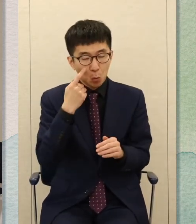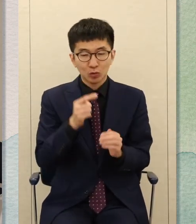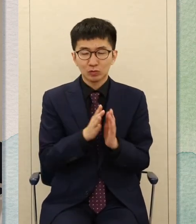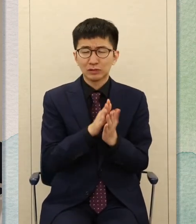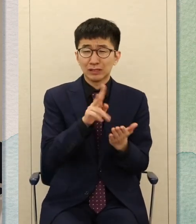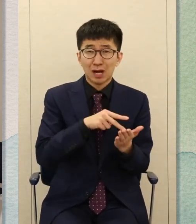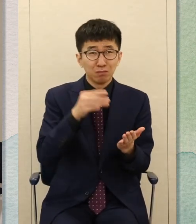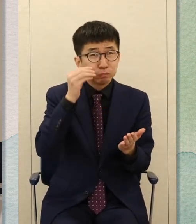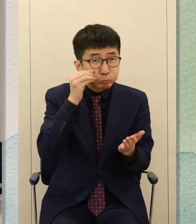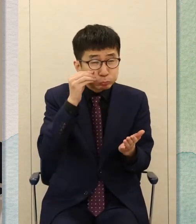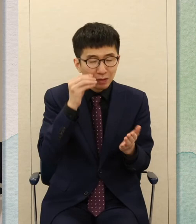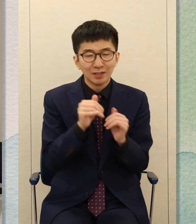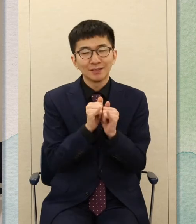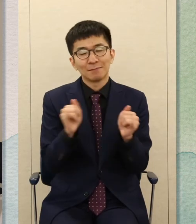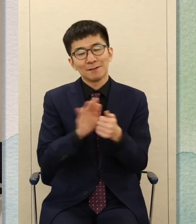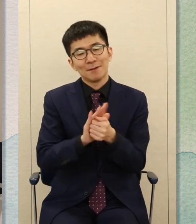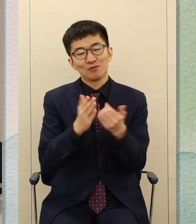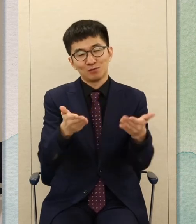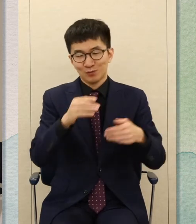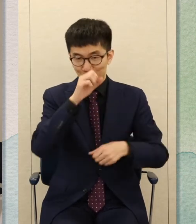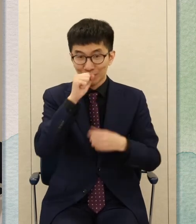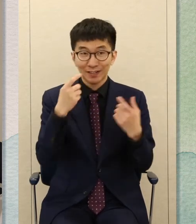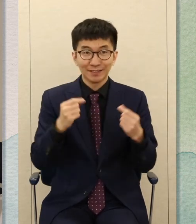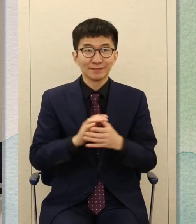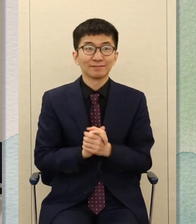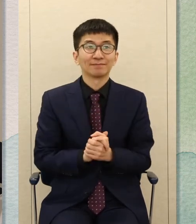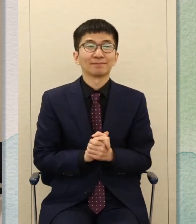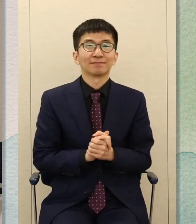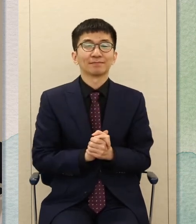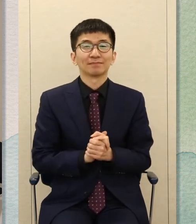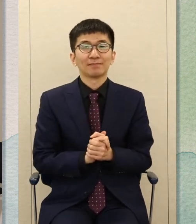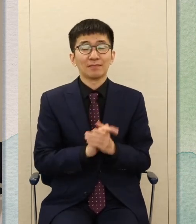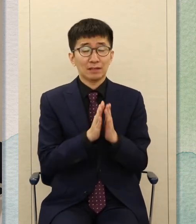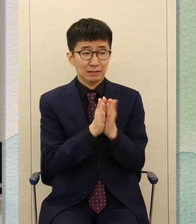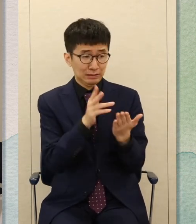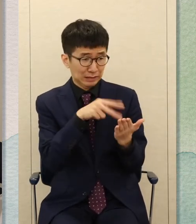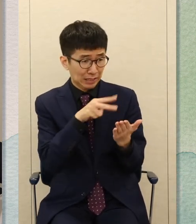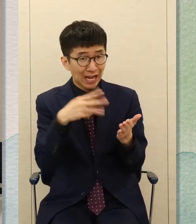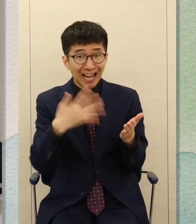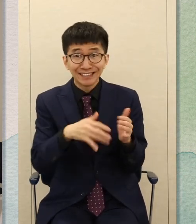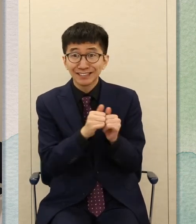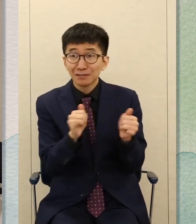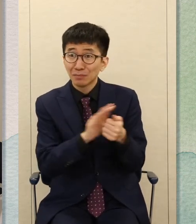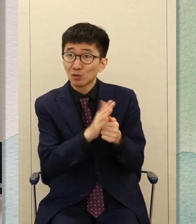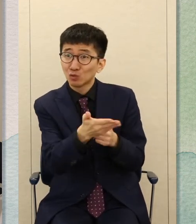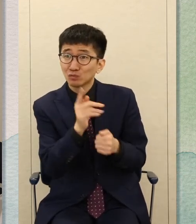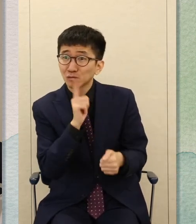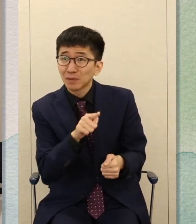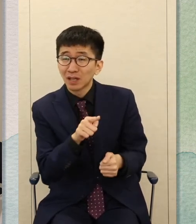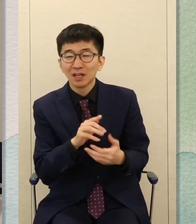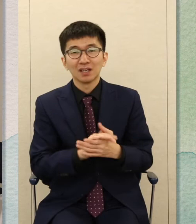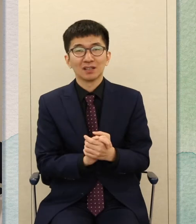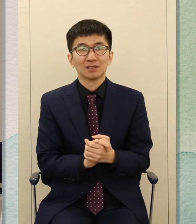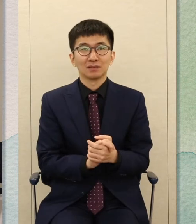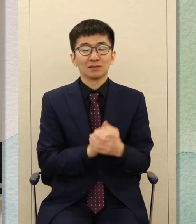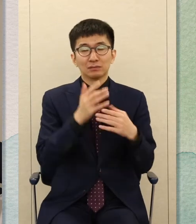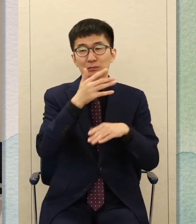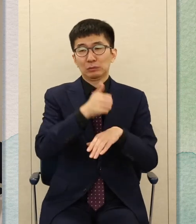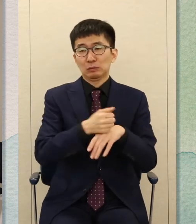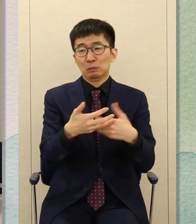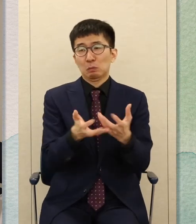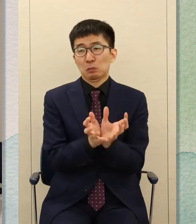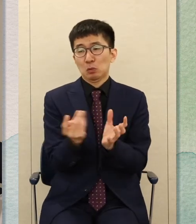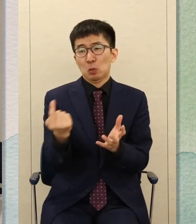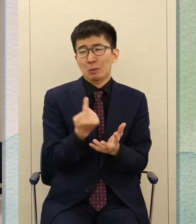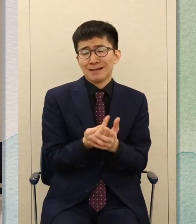좀 생각을 하시면 될 것 같아요. 그 읽지 않은 사람을 배려하라는 건 어떤 거냐면 모임에 와서